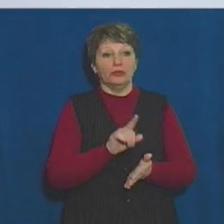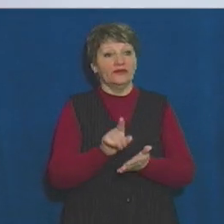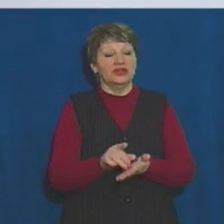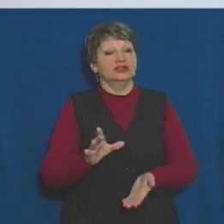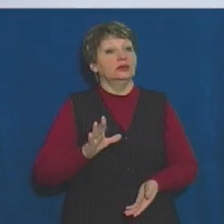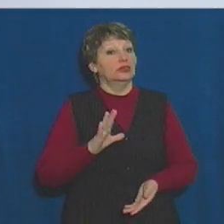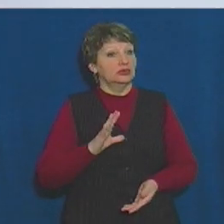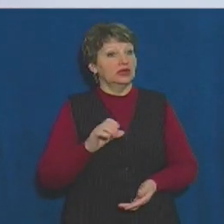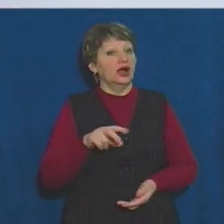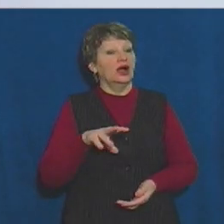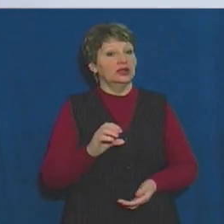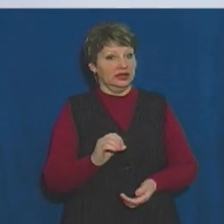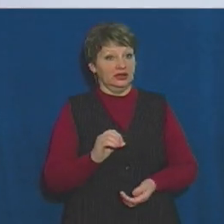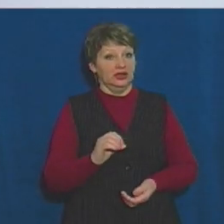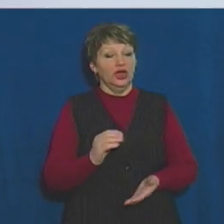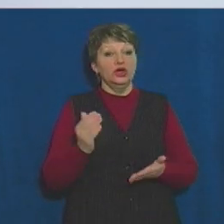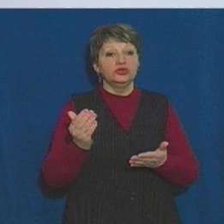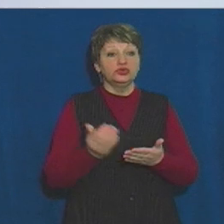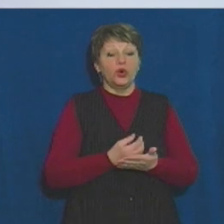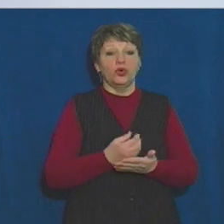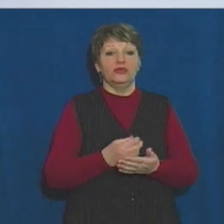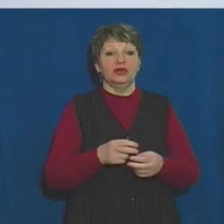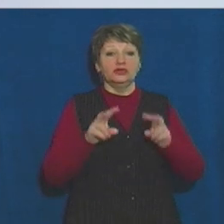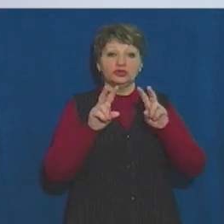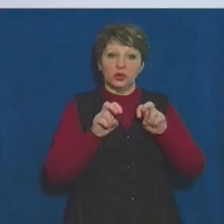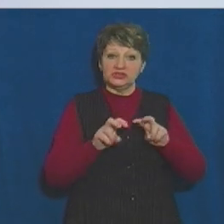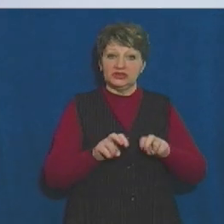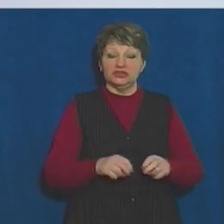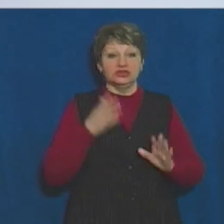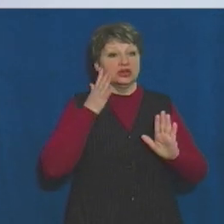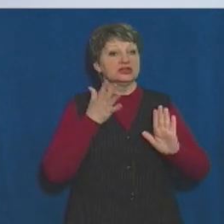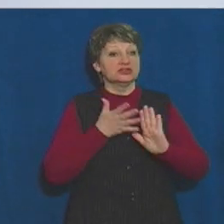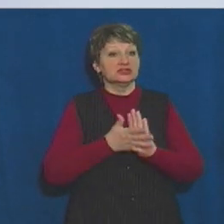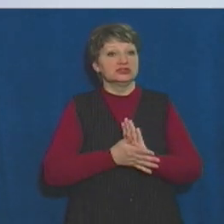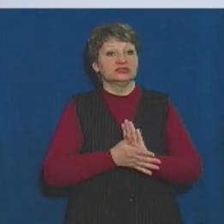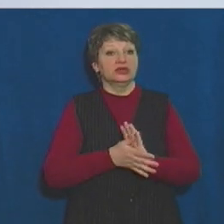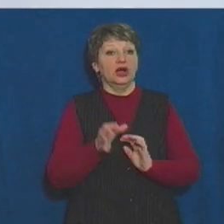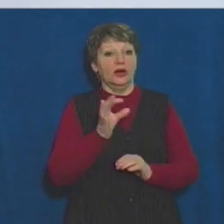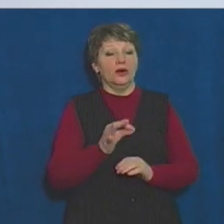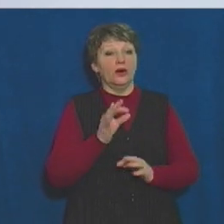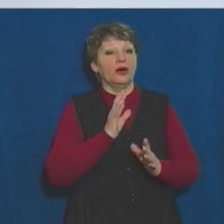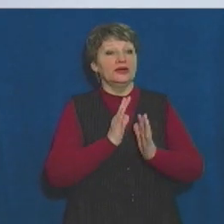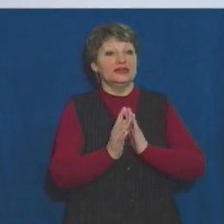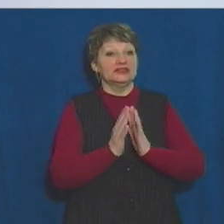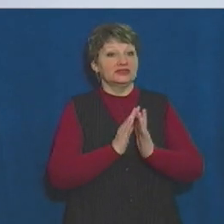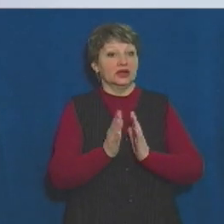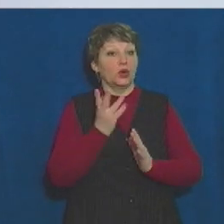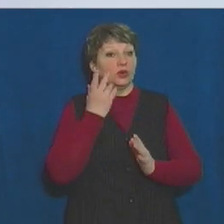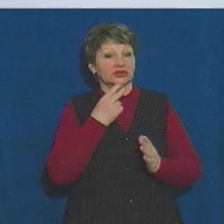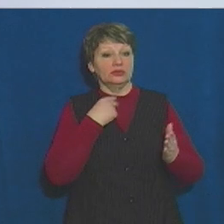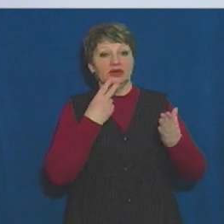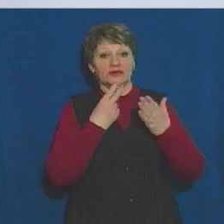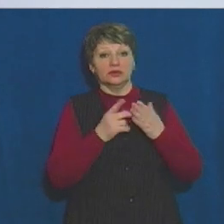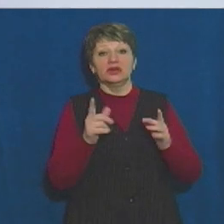новітні дослідження і розуміння, наприклад, пралісів, коли ми бачимо, що у лісах, де не ведеться